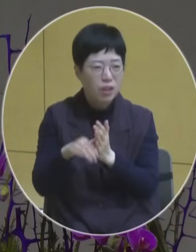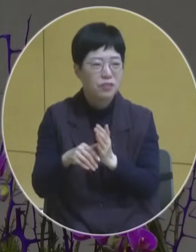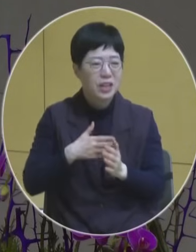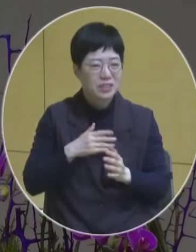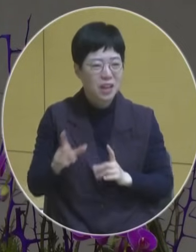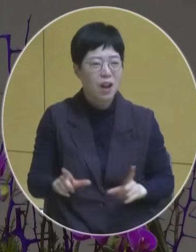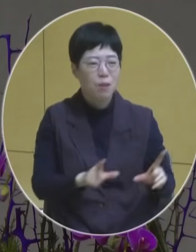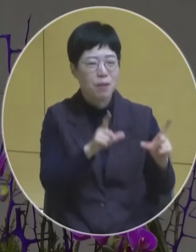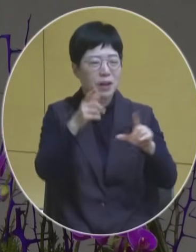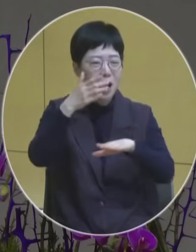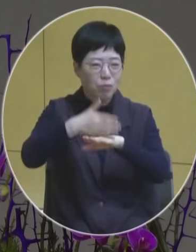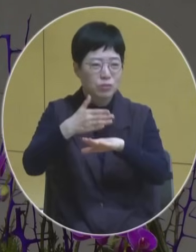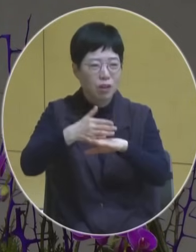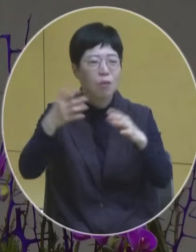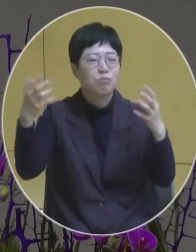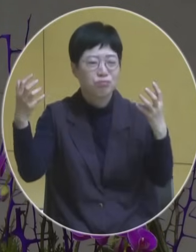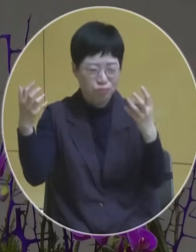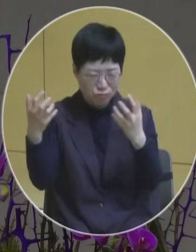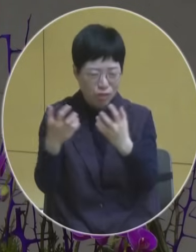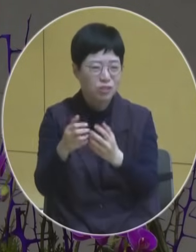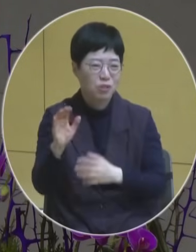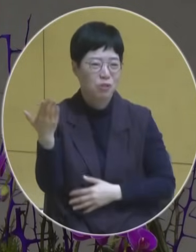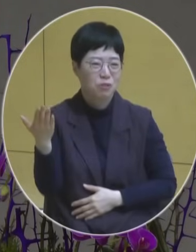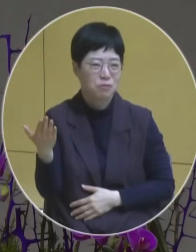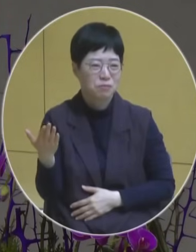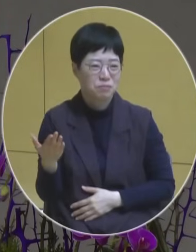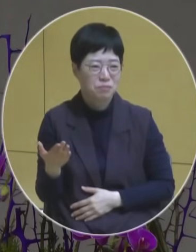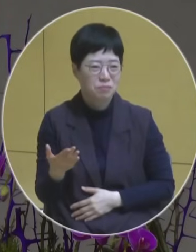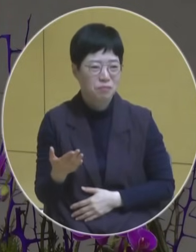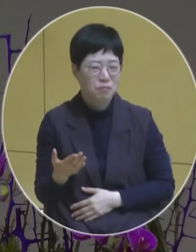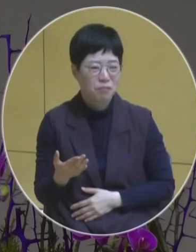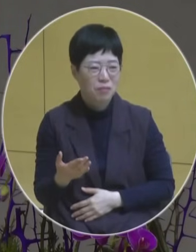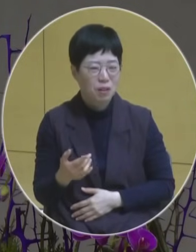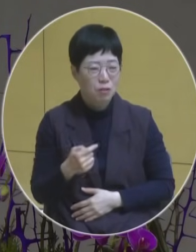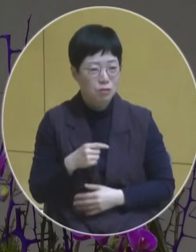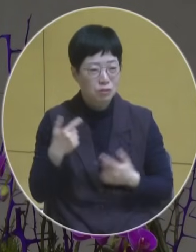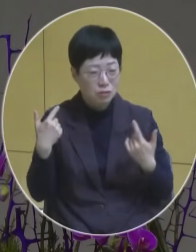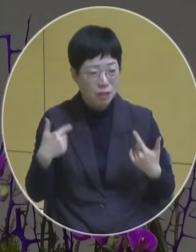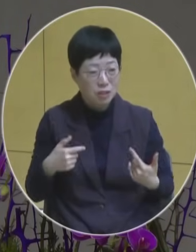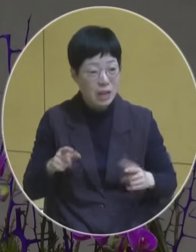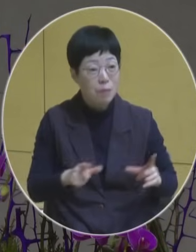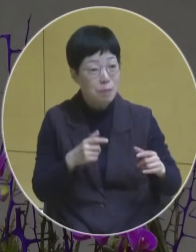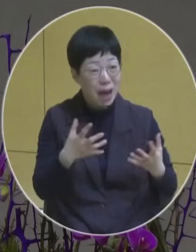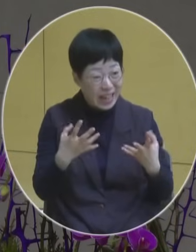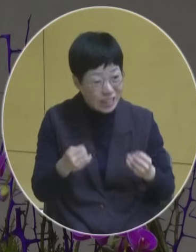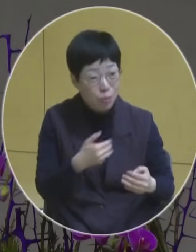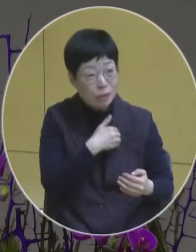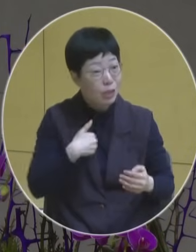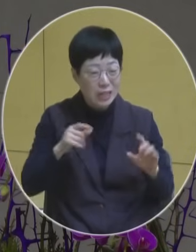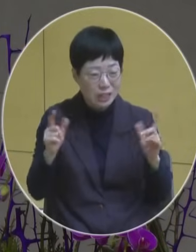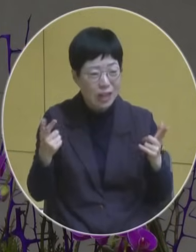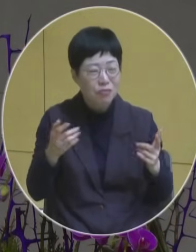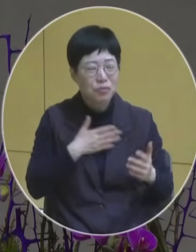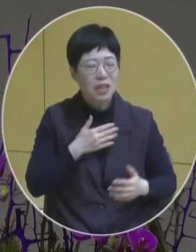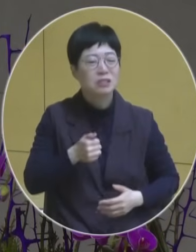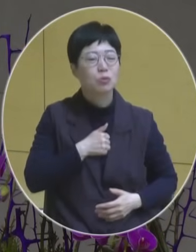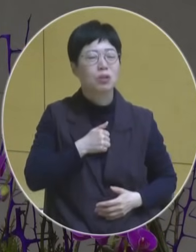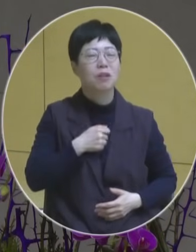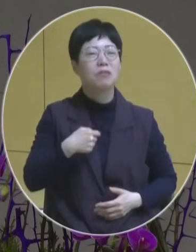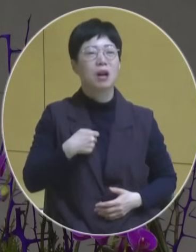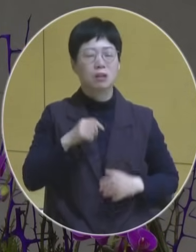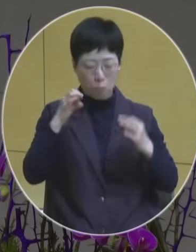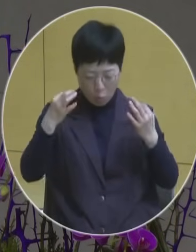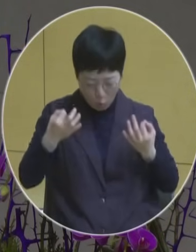삶에 감사가 넘치게 됐어요. 그러니까 우리의 삶에 있어서 무엇이 만족해서 감사하는 것이 아니라 나의 존재론적인